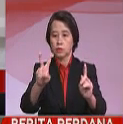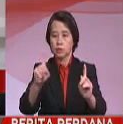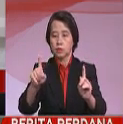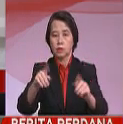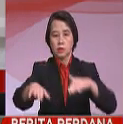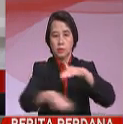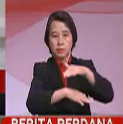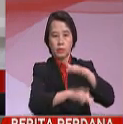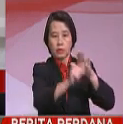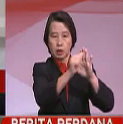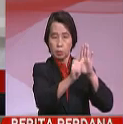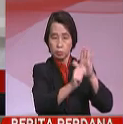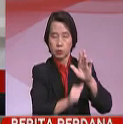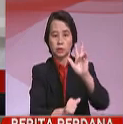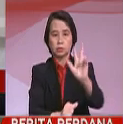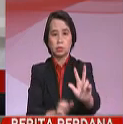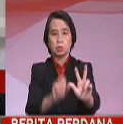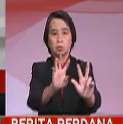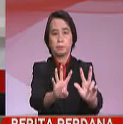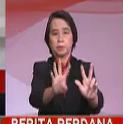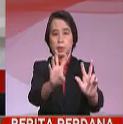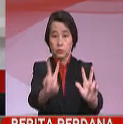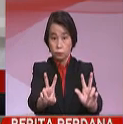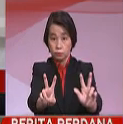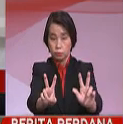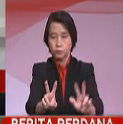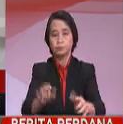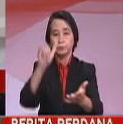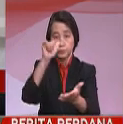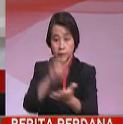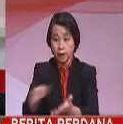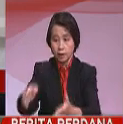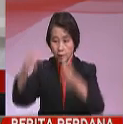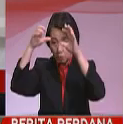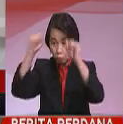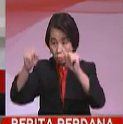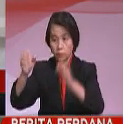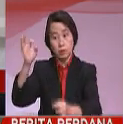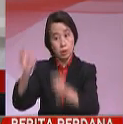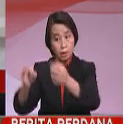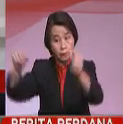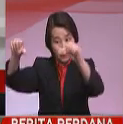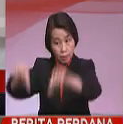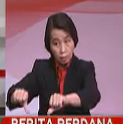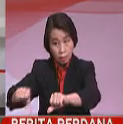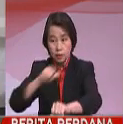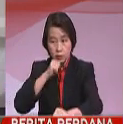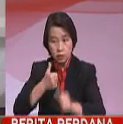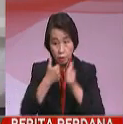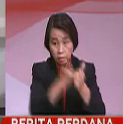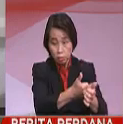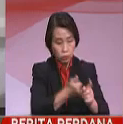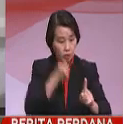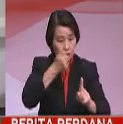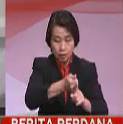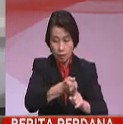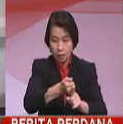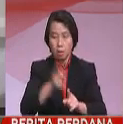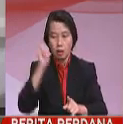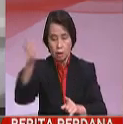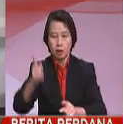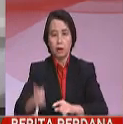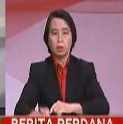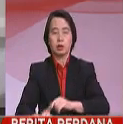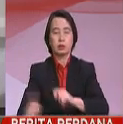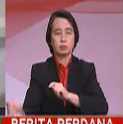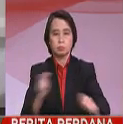Akta 342, di mana majikan yang gagal mematuhi arahan ini akan